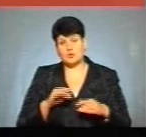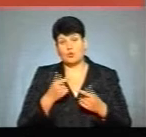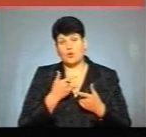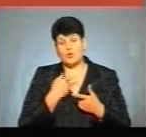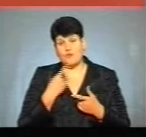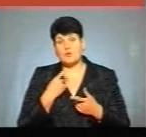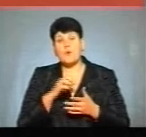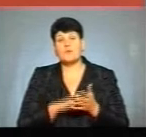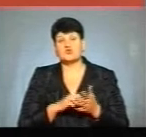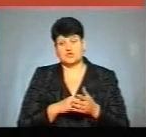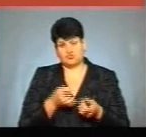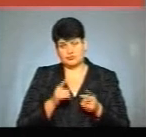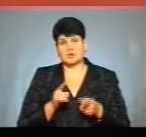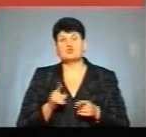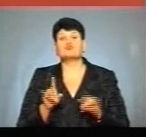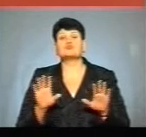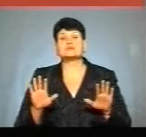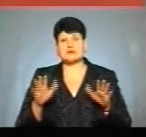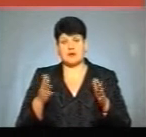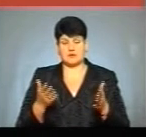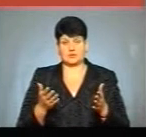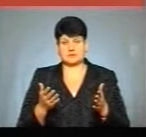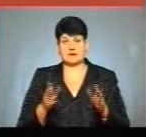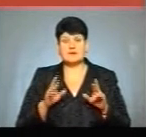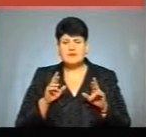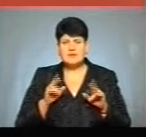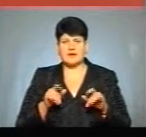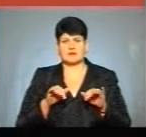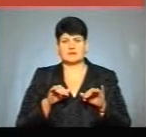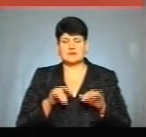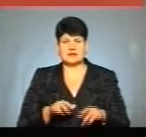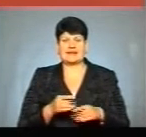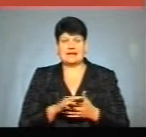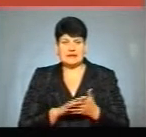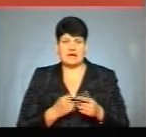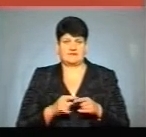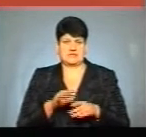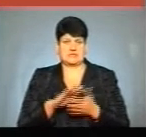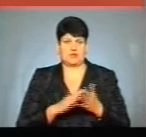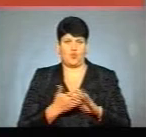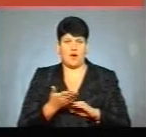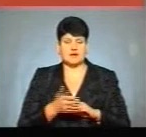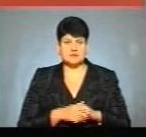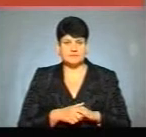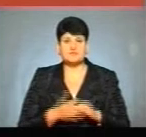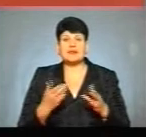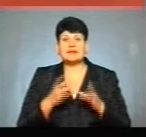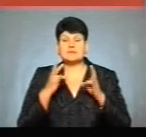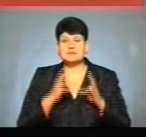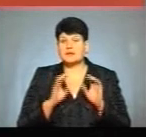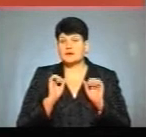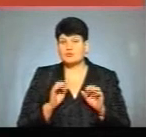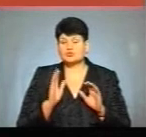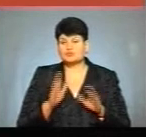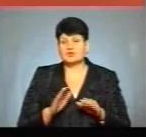оголошуємо реальні причини, і чому так сталося, і як діяти далі в цій ситуації. Які небезпеки можуть очікувати